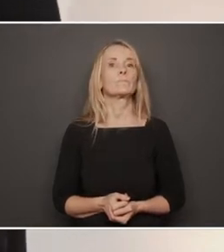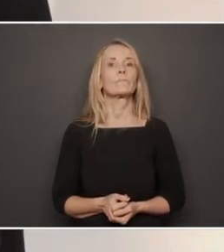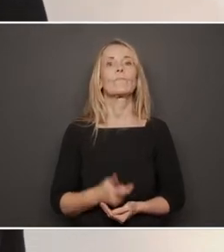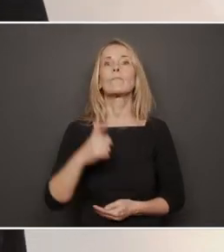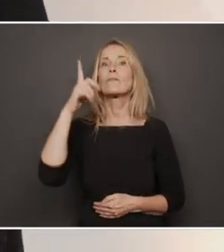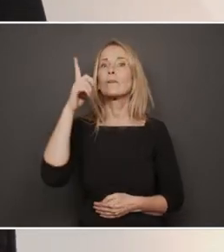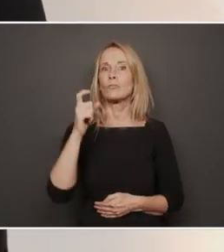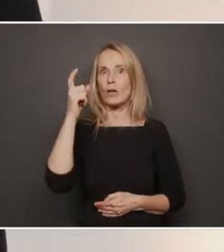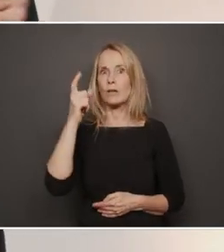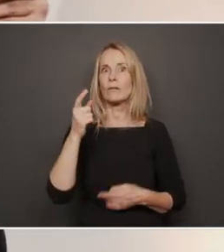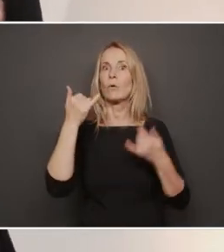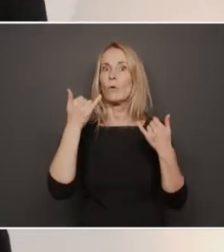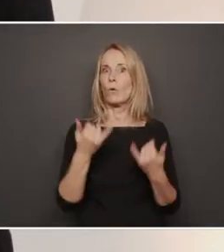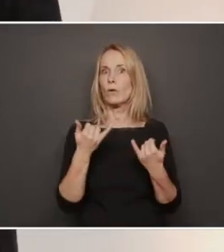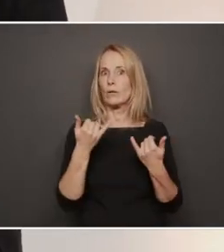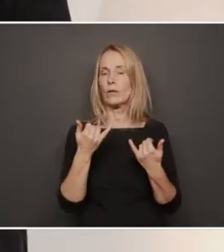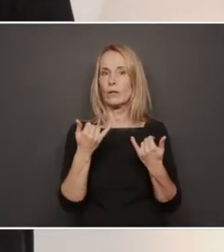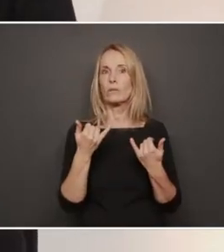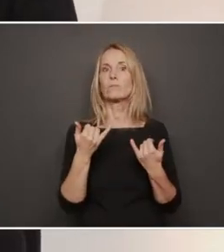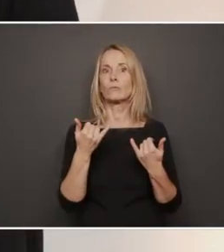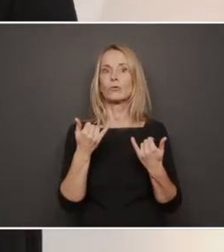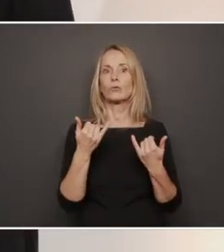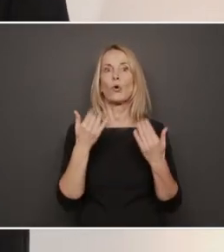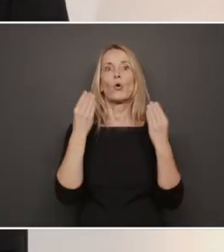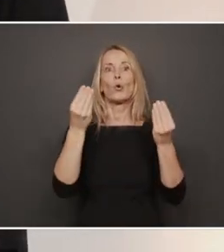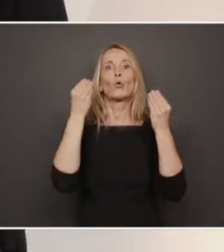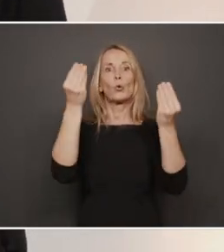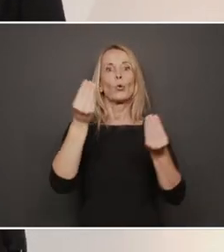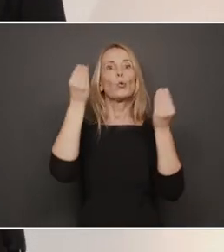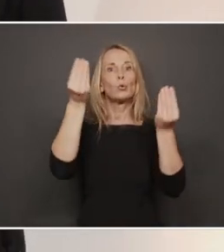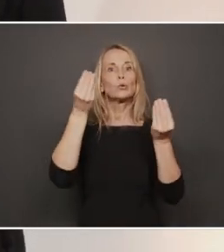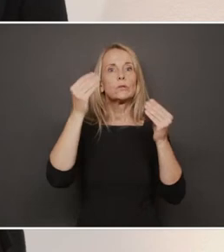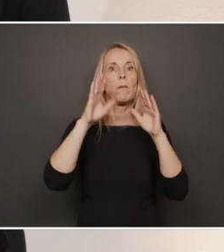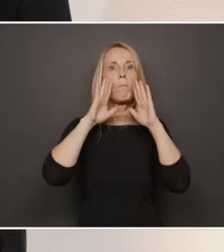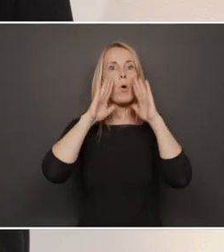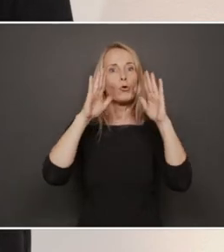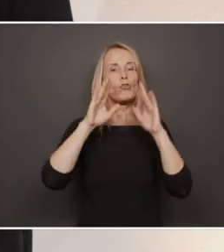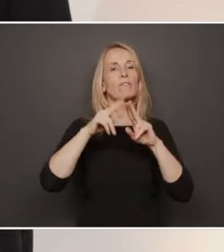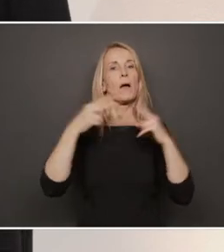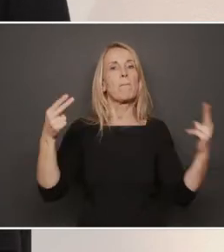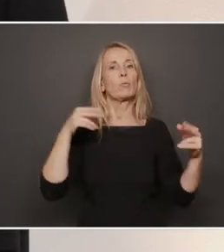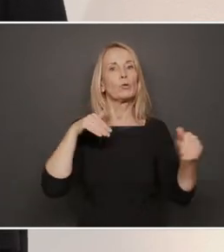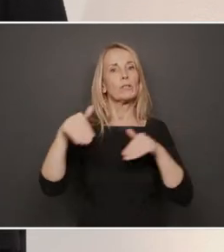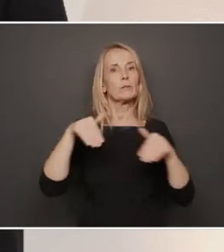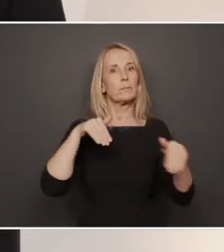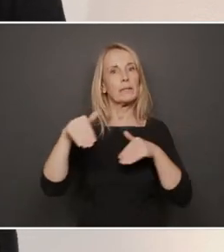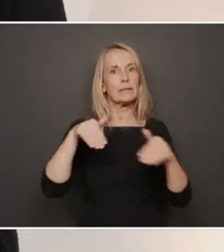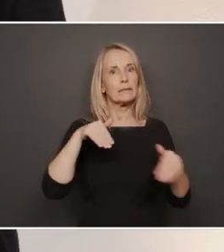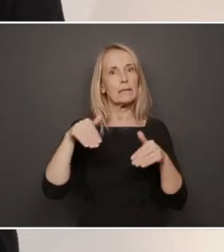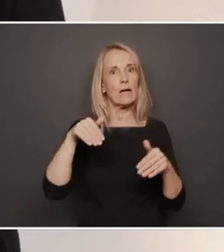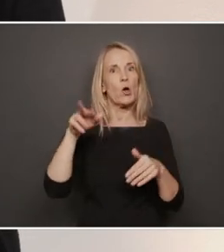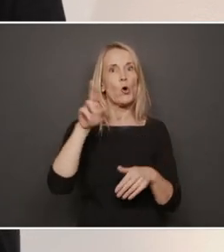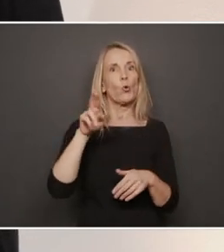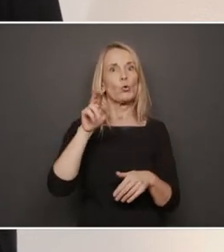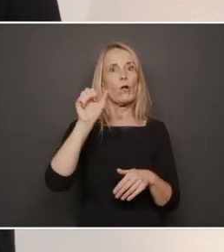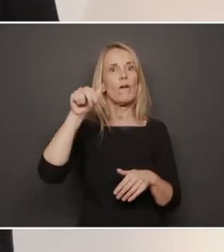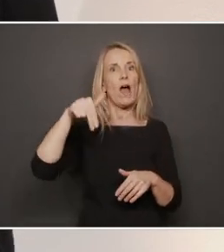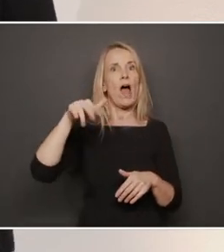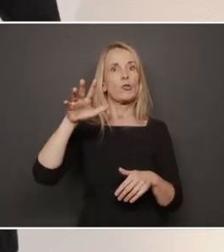starten werden wir mit einer Grußbotschaft von Bundesminister Rudolf